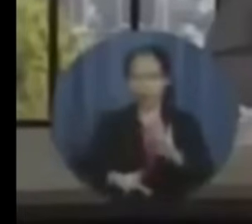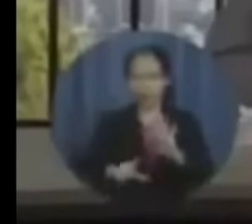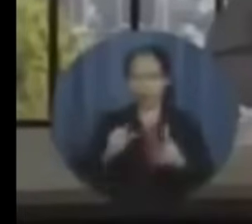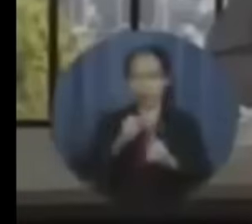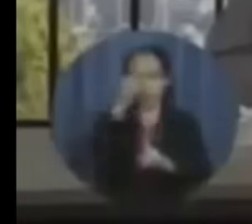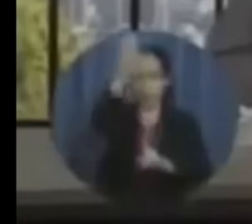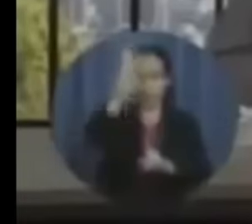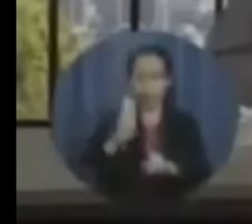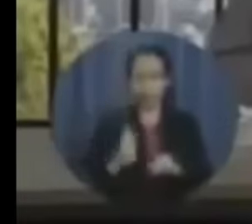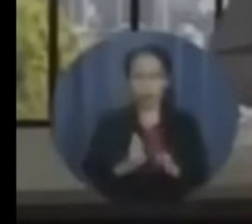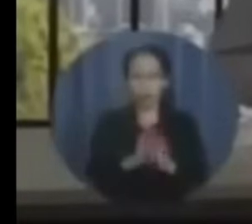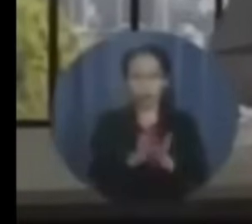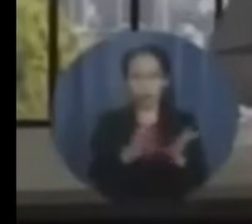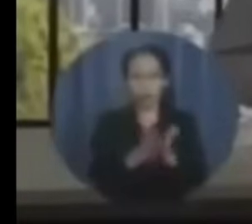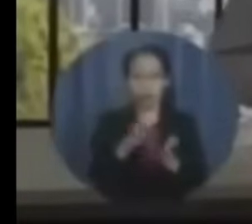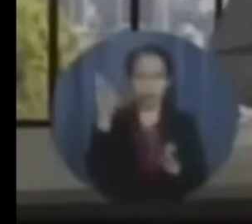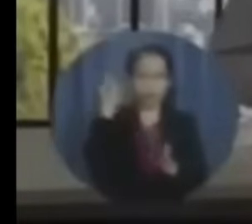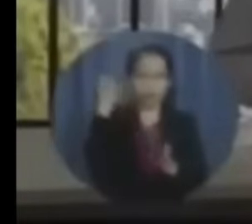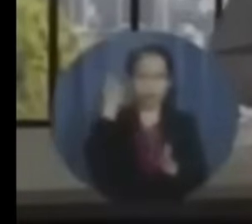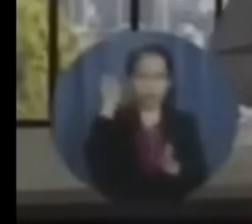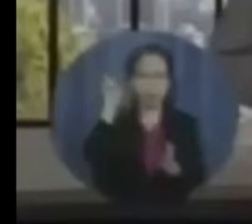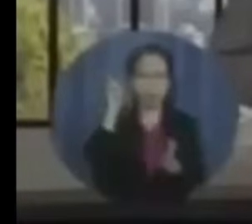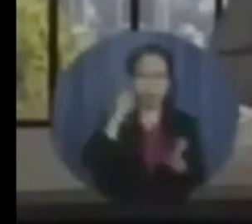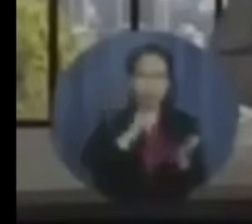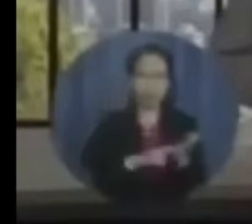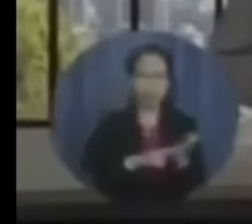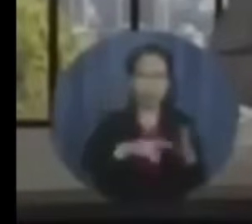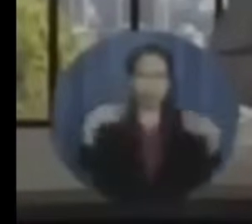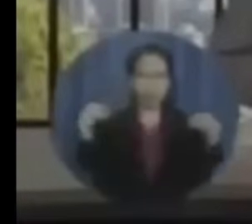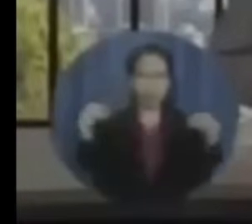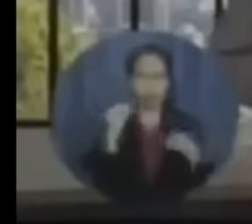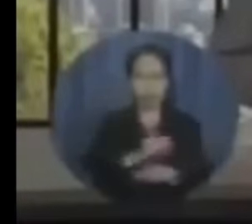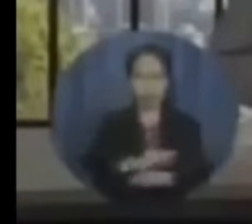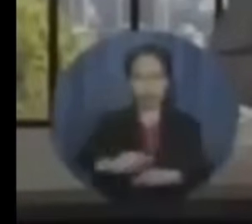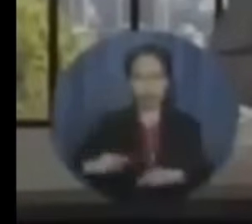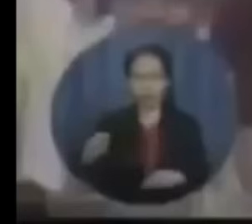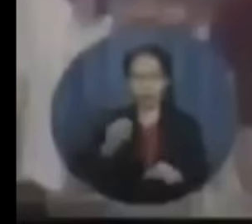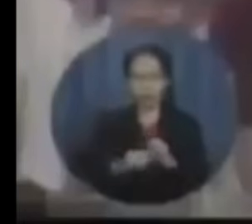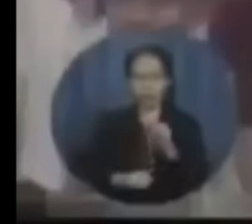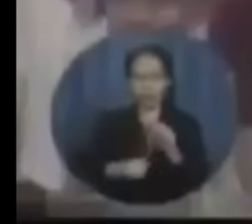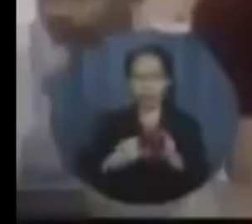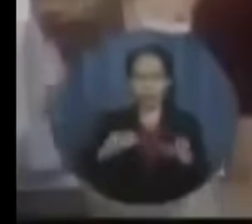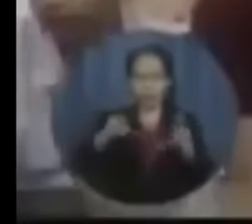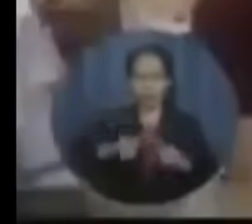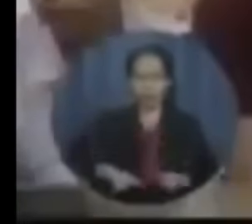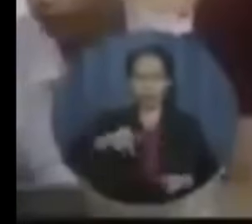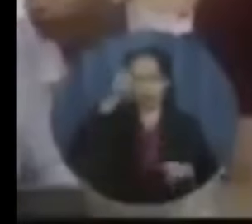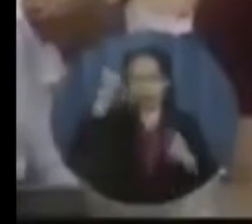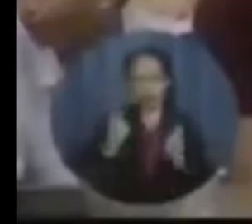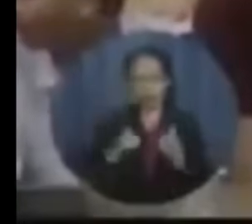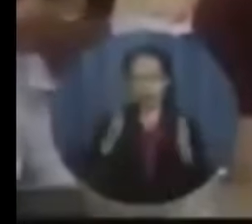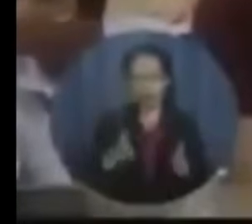ay ayaw mong tanggapin. Yun, lalabas makasalanan ka nun pag ayaw mong tanggapin sa